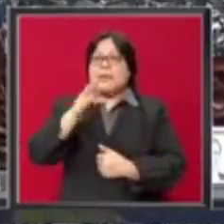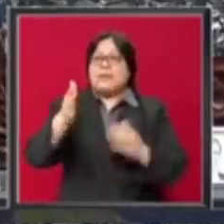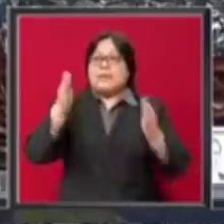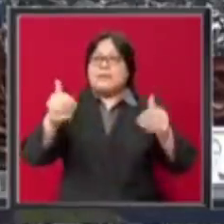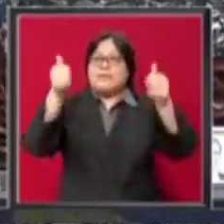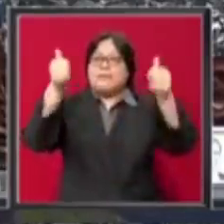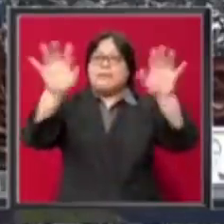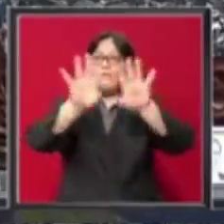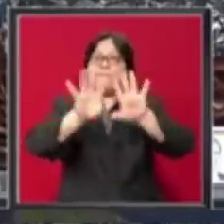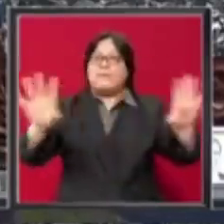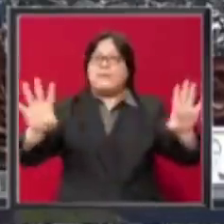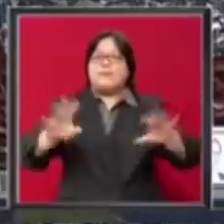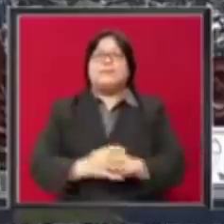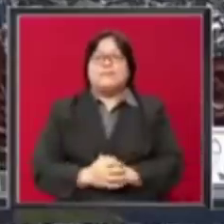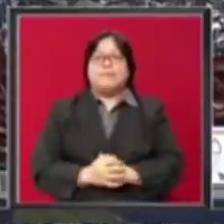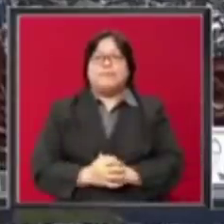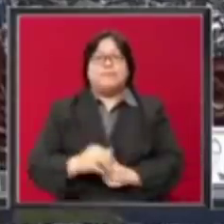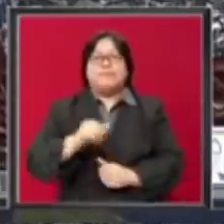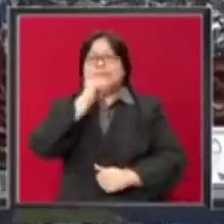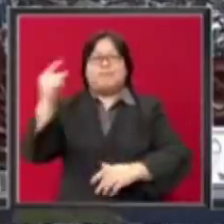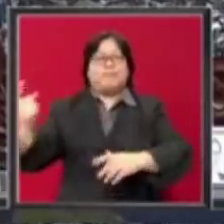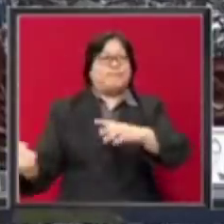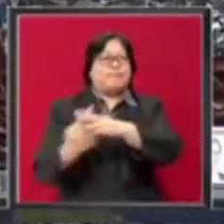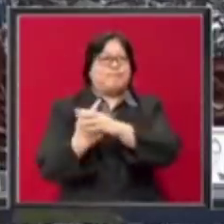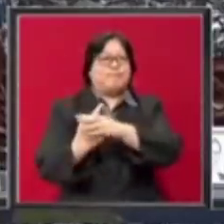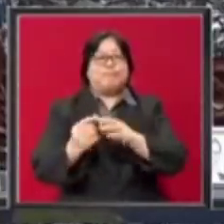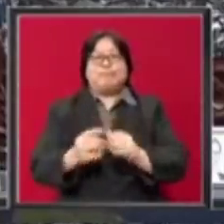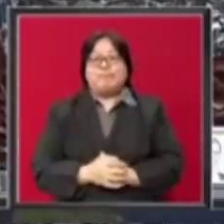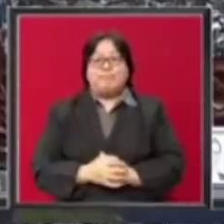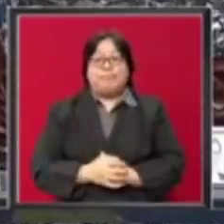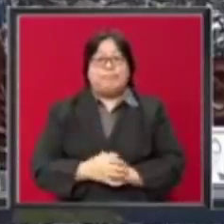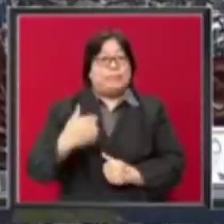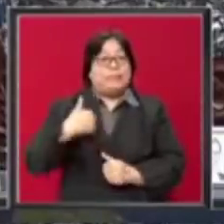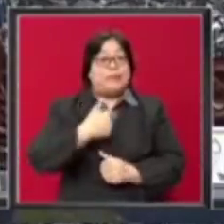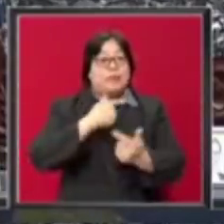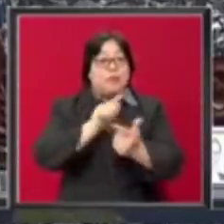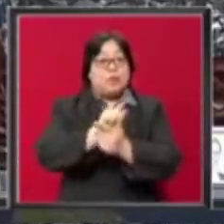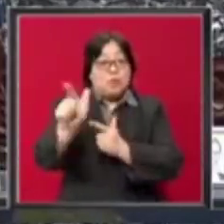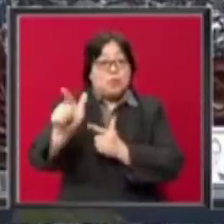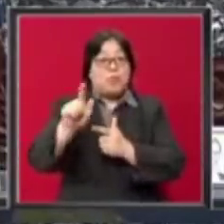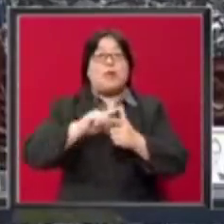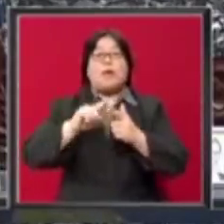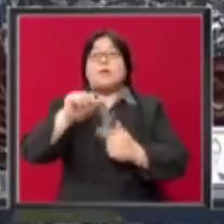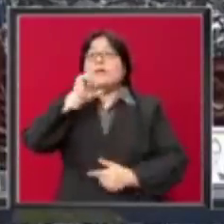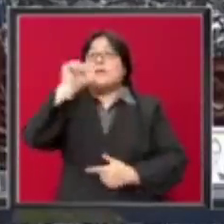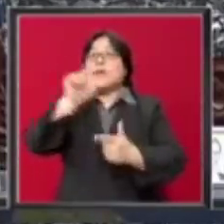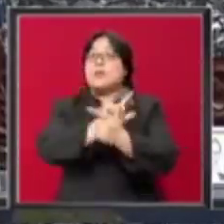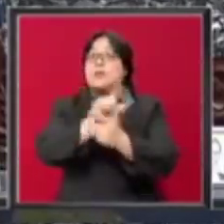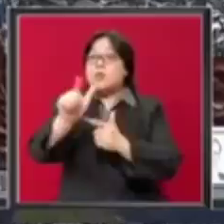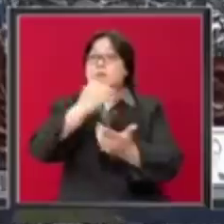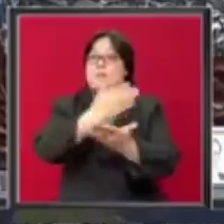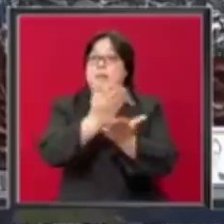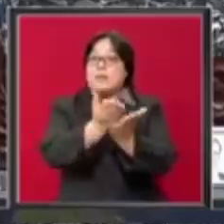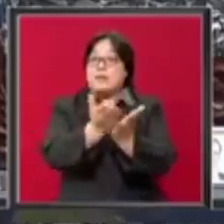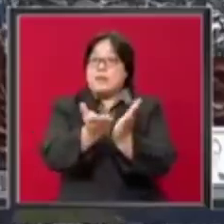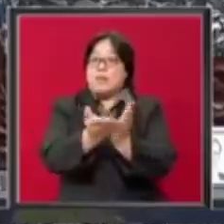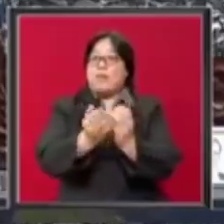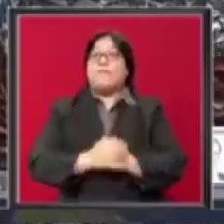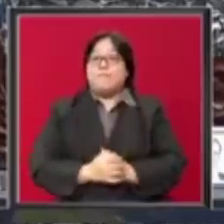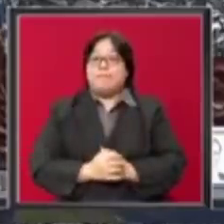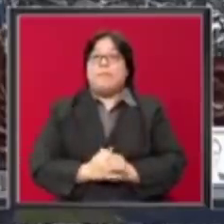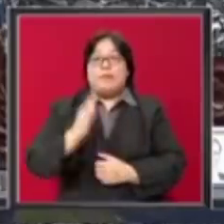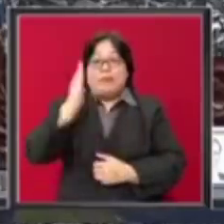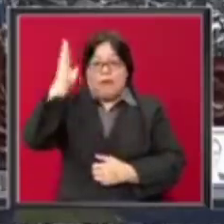frontliners itu tidak berbangkit. Sama ada kita luluskan atau tidak meluluskan belanjawan ini, kita